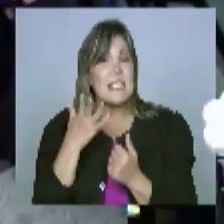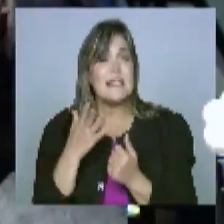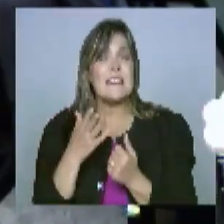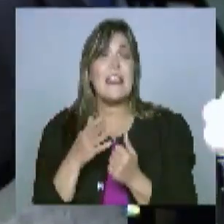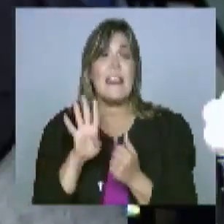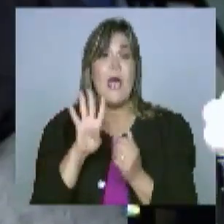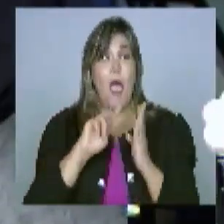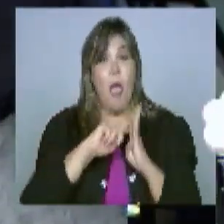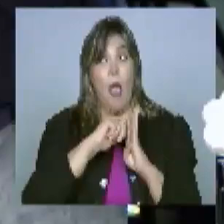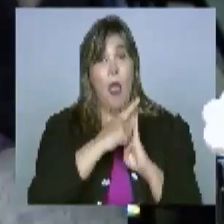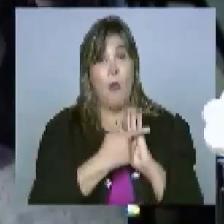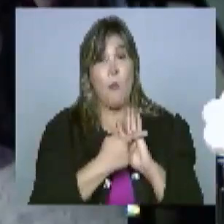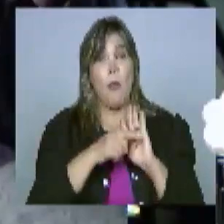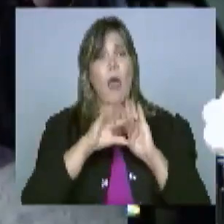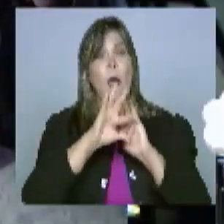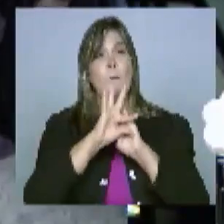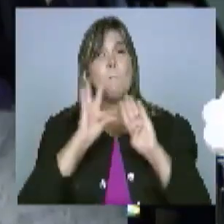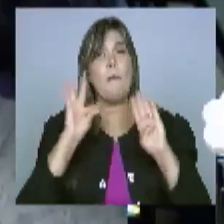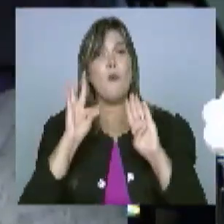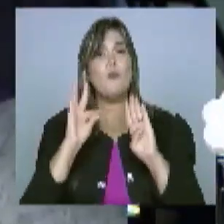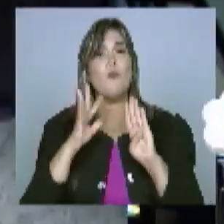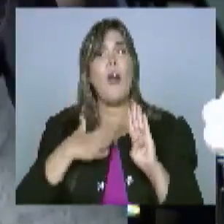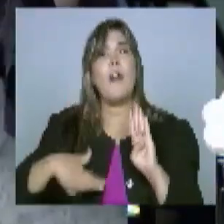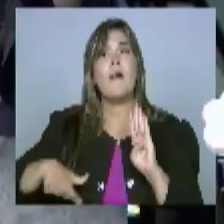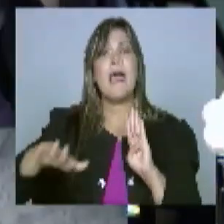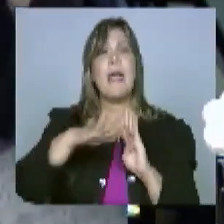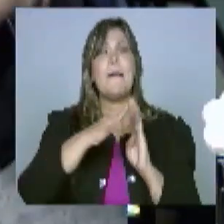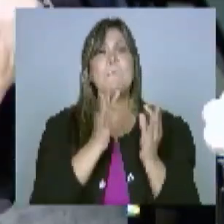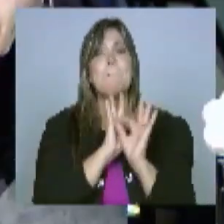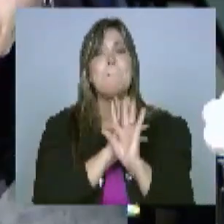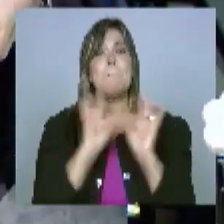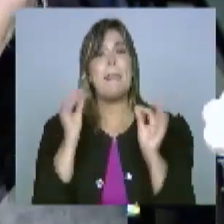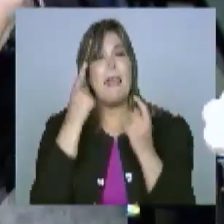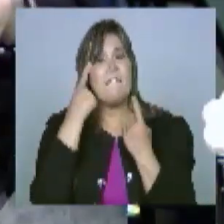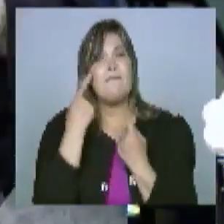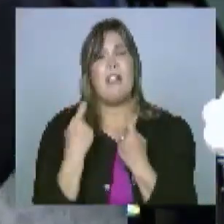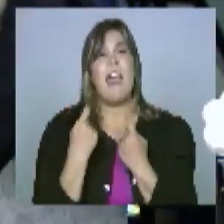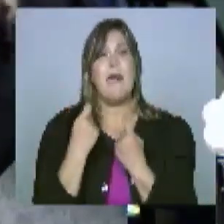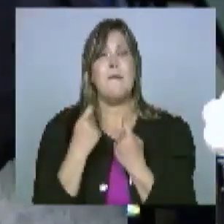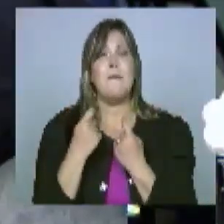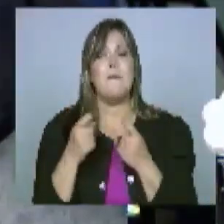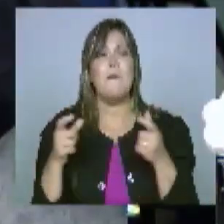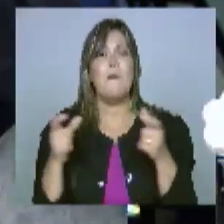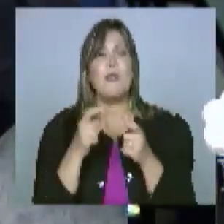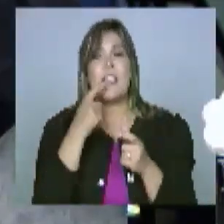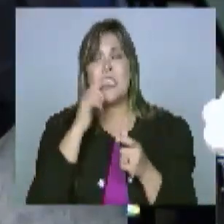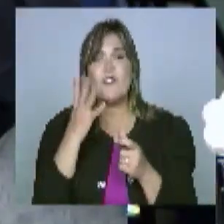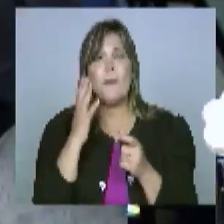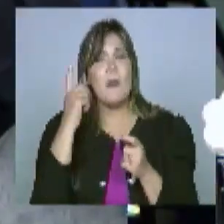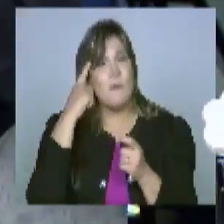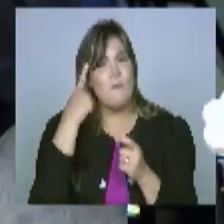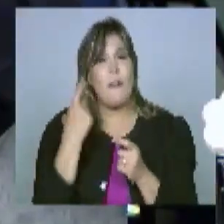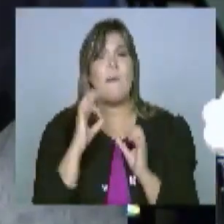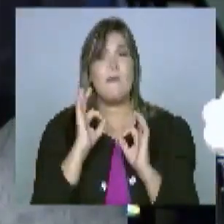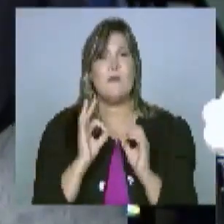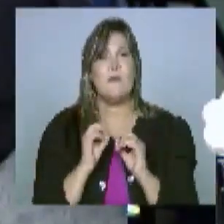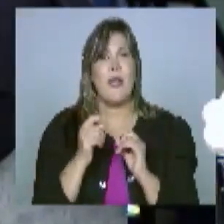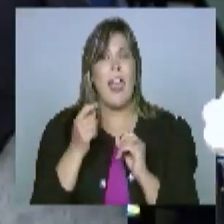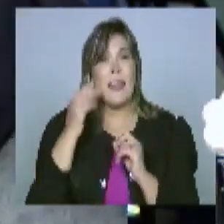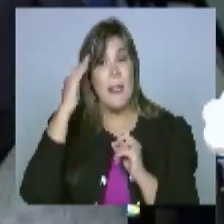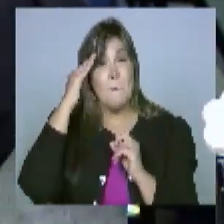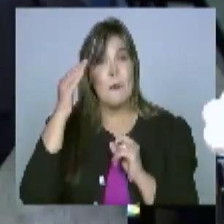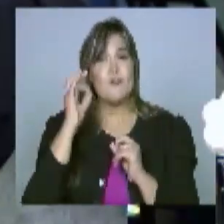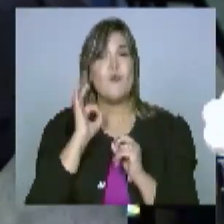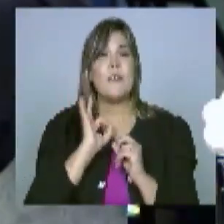الفئات بتاع المجتمع المسيحي من قياداته الى شبابه فانا بشكر الح القائمين على المؤتمر